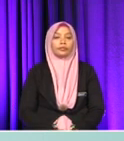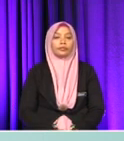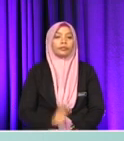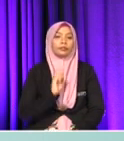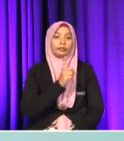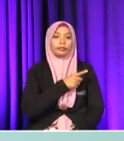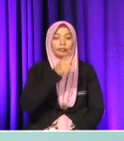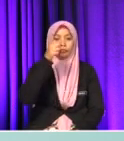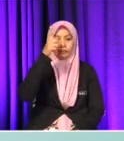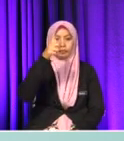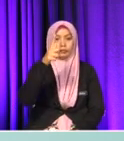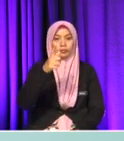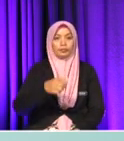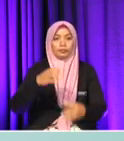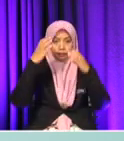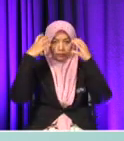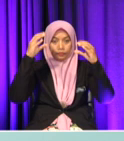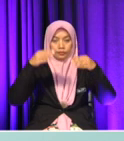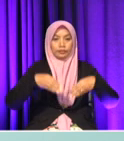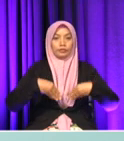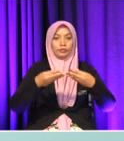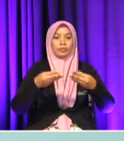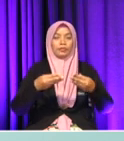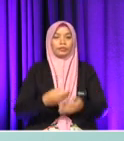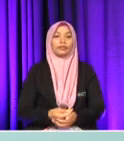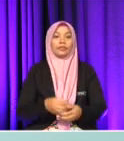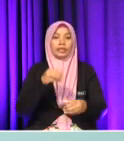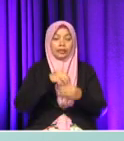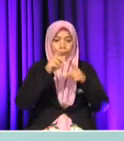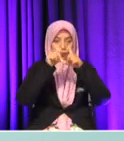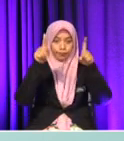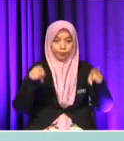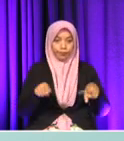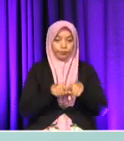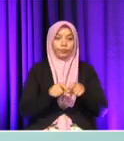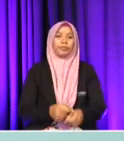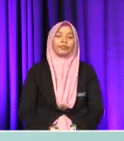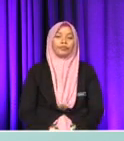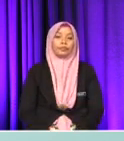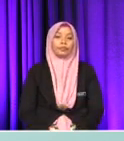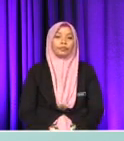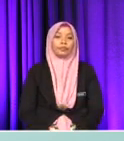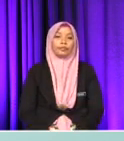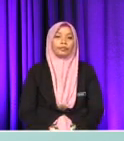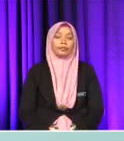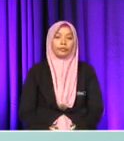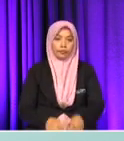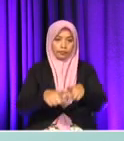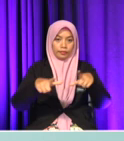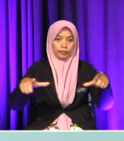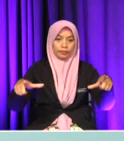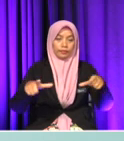penggunaan kotak berwarna putih di bagian inilah Oke Kemudian yang kedua itu ialah Line tool alat yang kedua